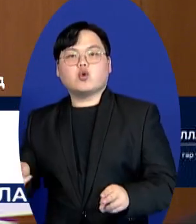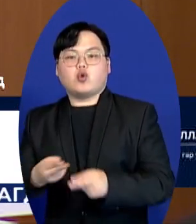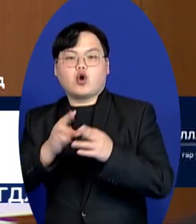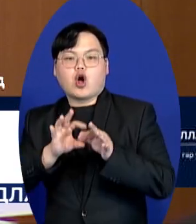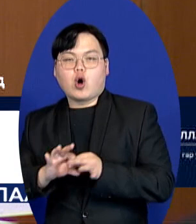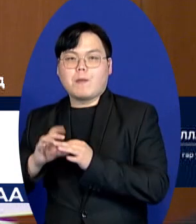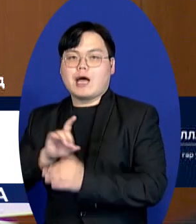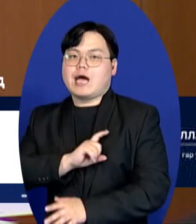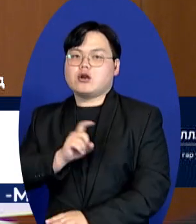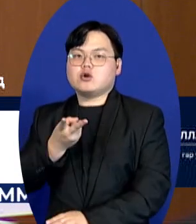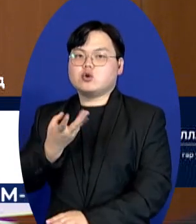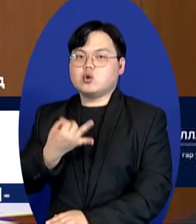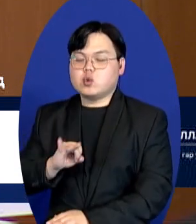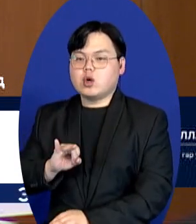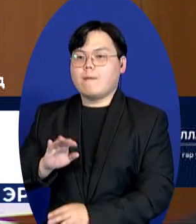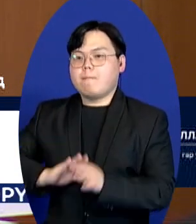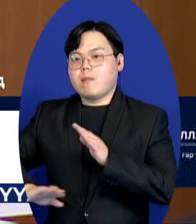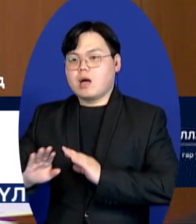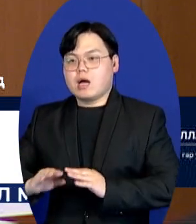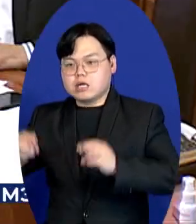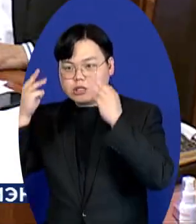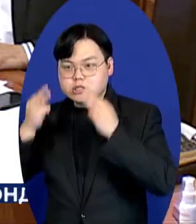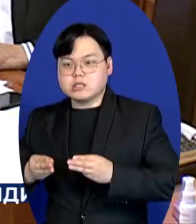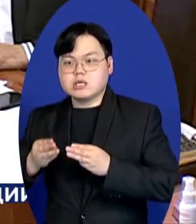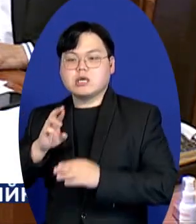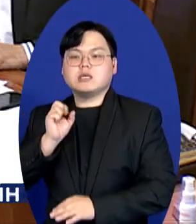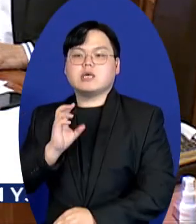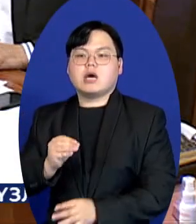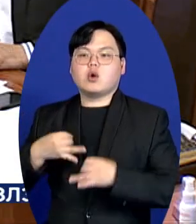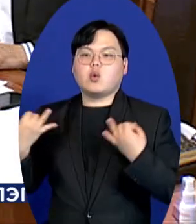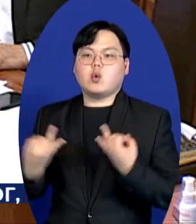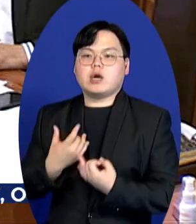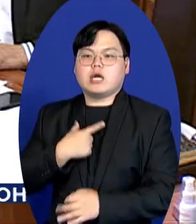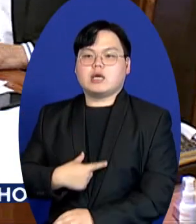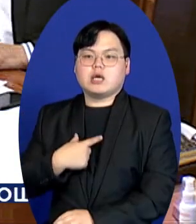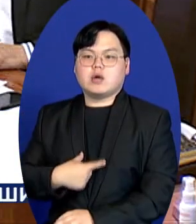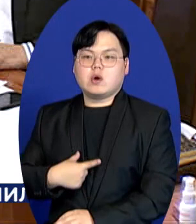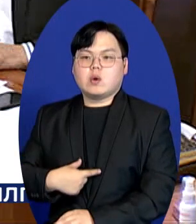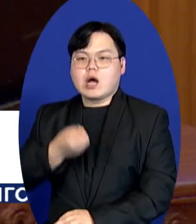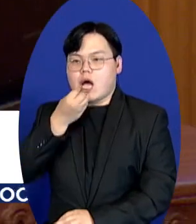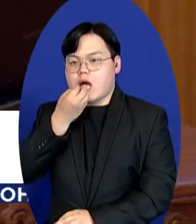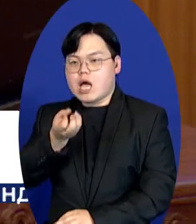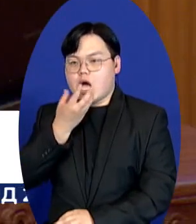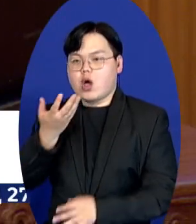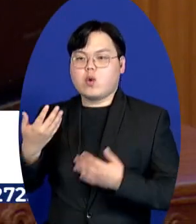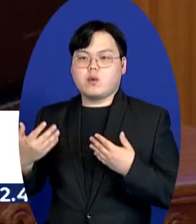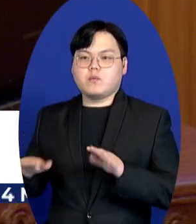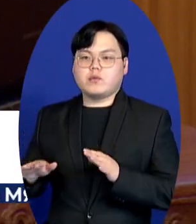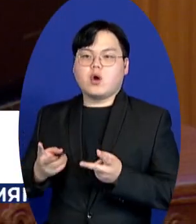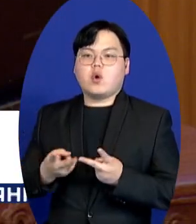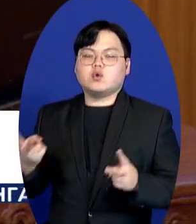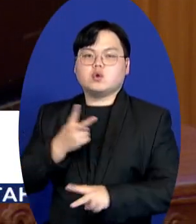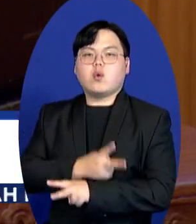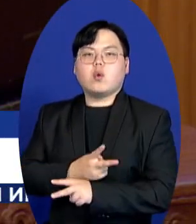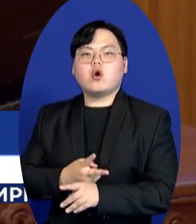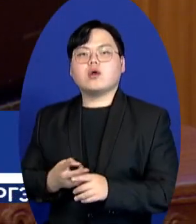үүссэн нөхцөл байдлыг хэрхэн зохицуулах шаардлагатай талаар улсын хурлын гишүүд байр суурийг илэрхийллээ. Үндсэн хуулийн нэмэлт өөрчлөлтийг